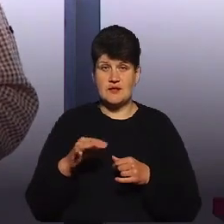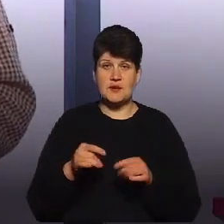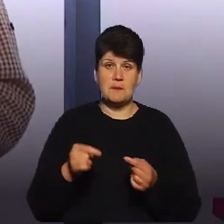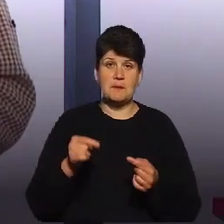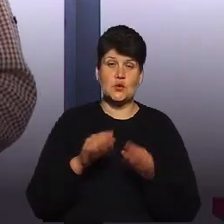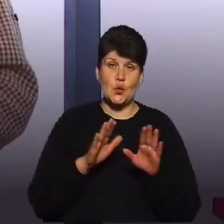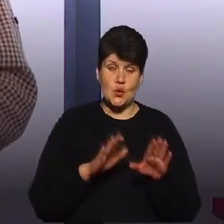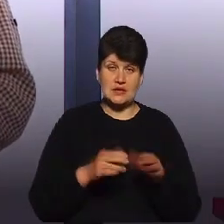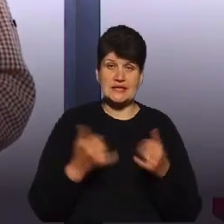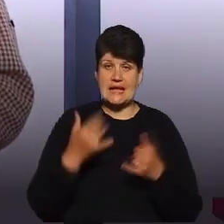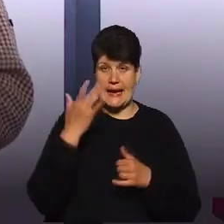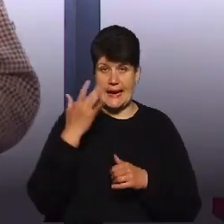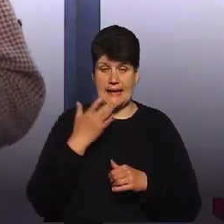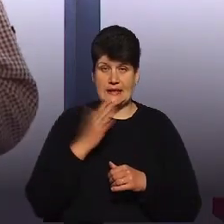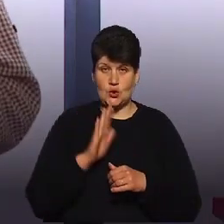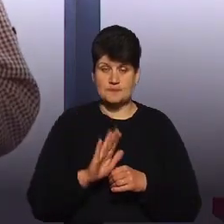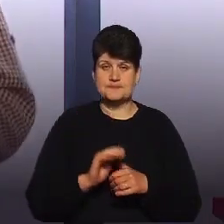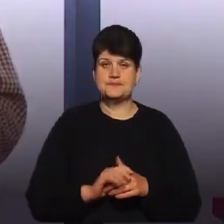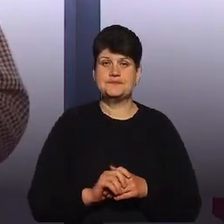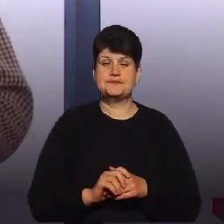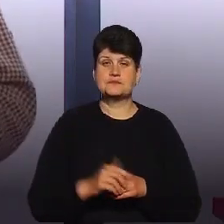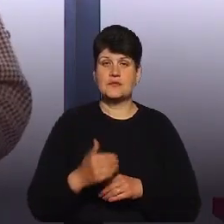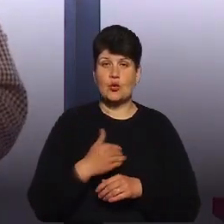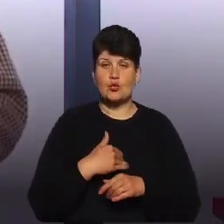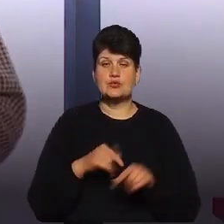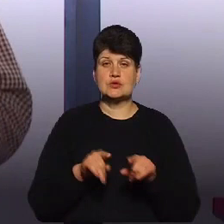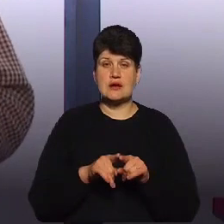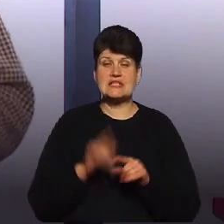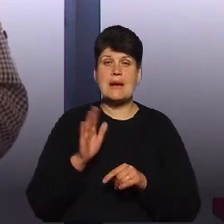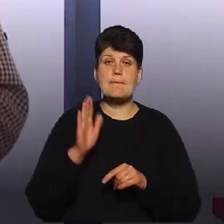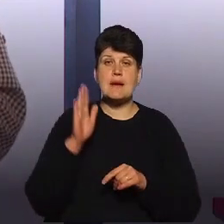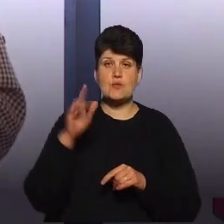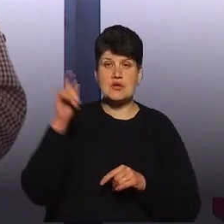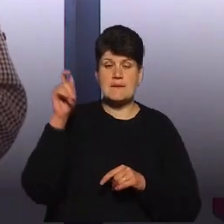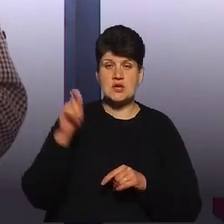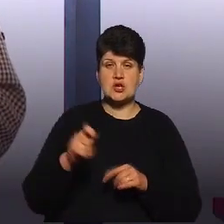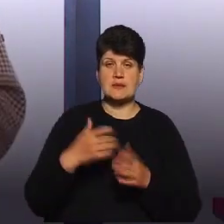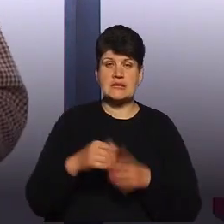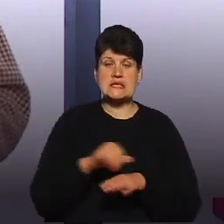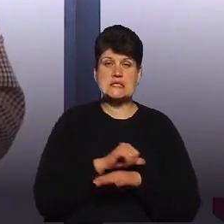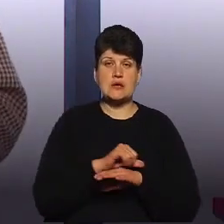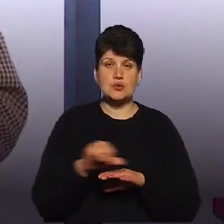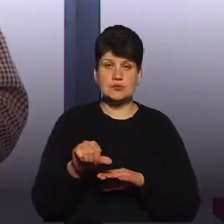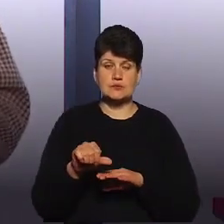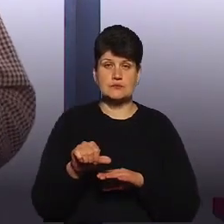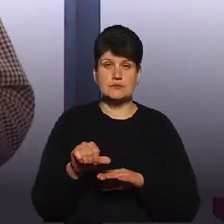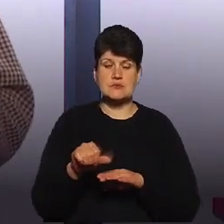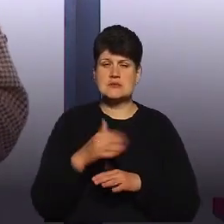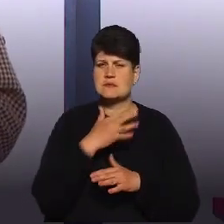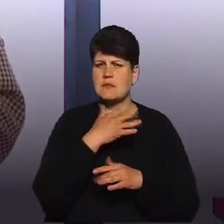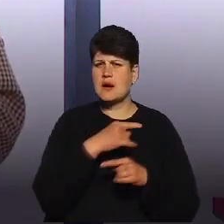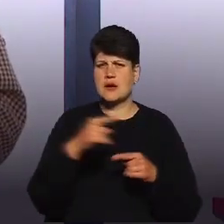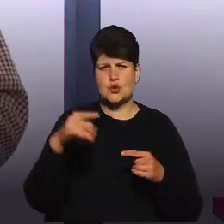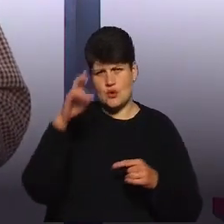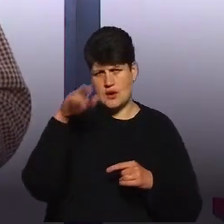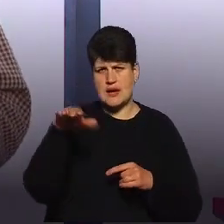літо. І хочемо так, щоб на майбутнє приїжджали, наприклад, за границі з багатьох там країн, і щоб можна